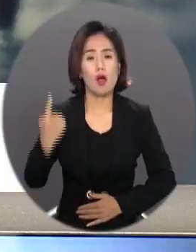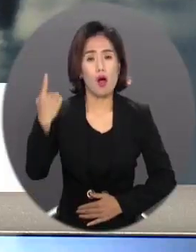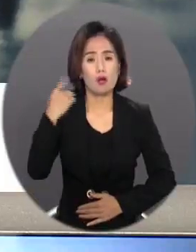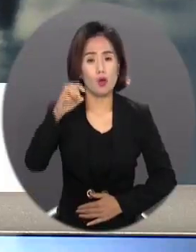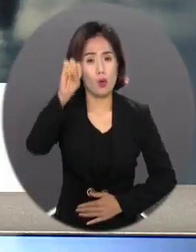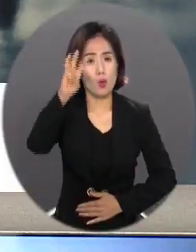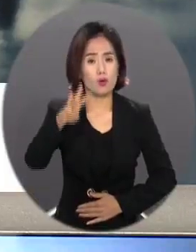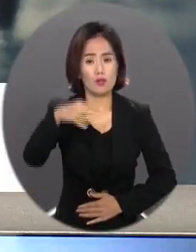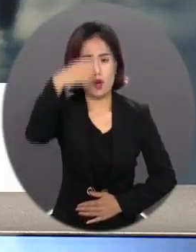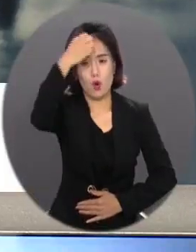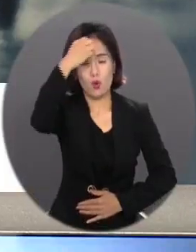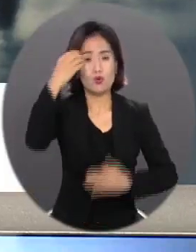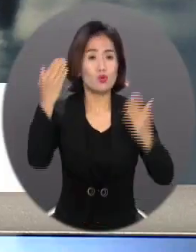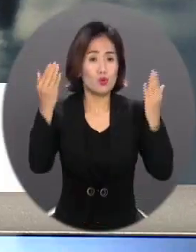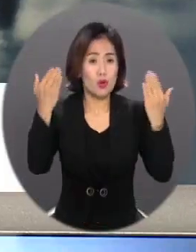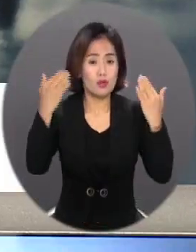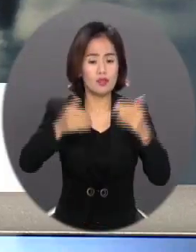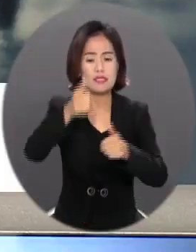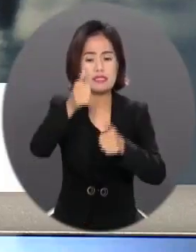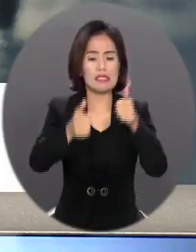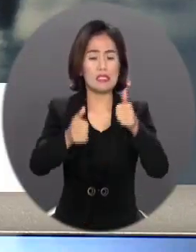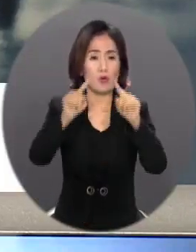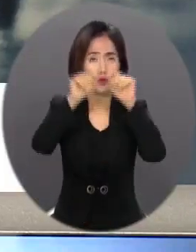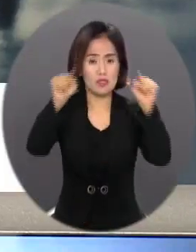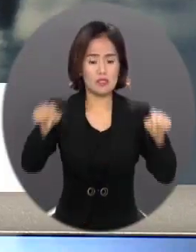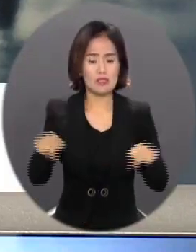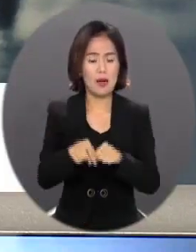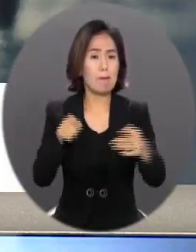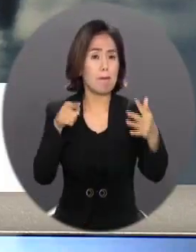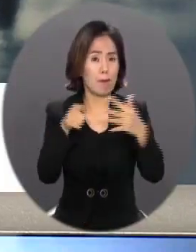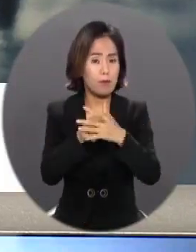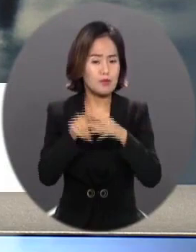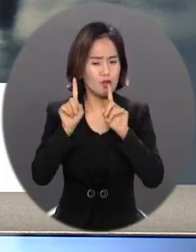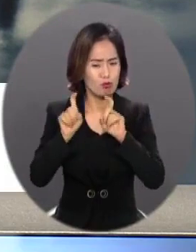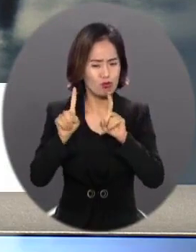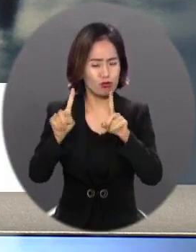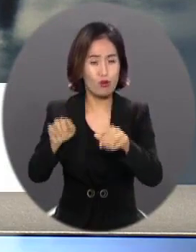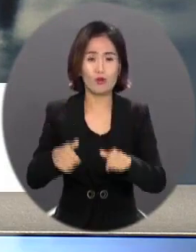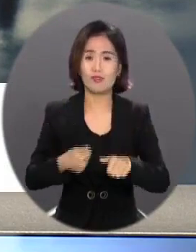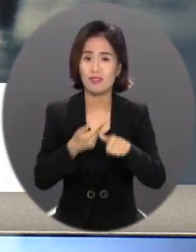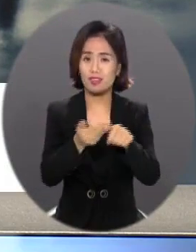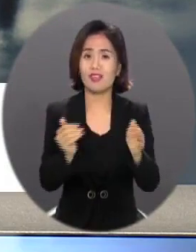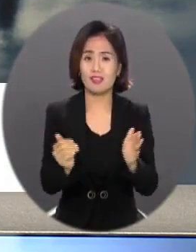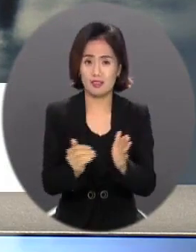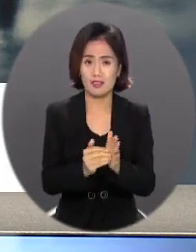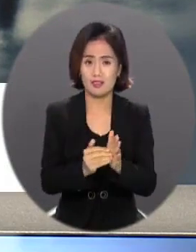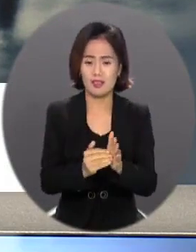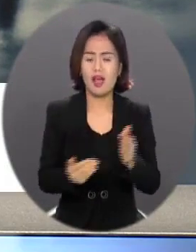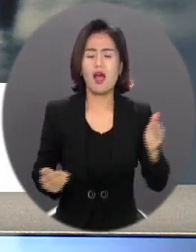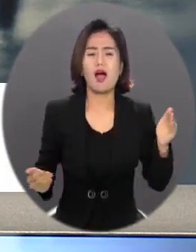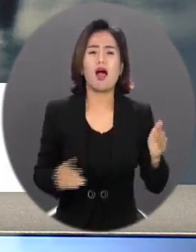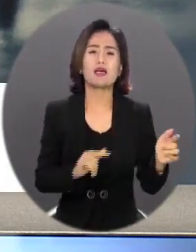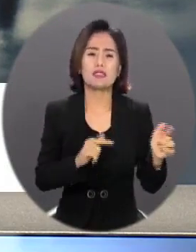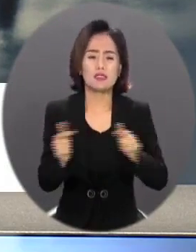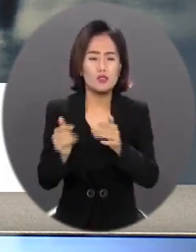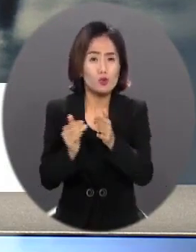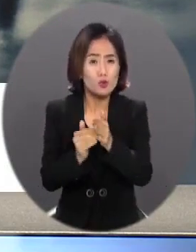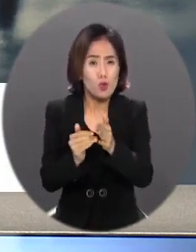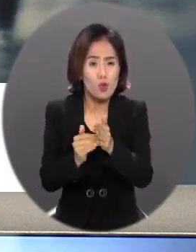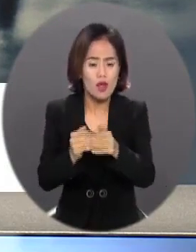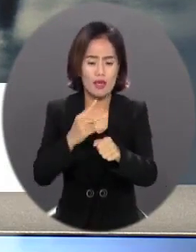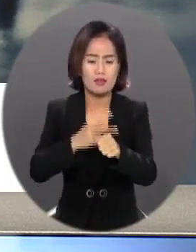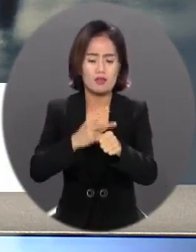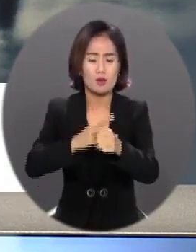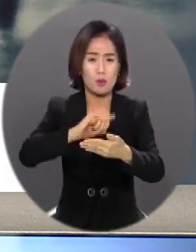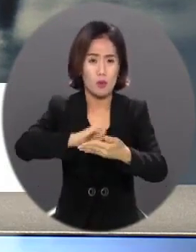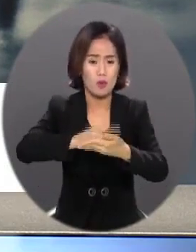어제 광주의 한 고등학교에서 시험지가 유출됐다는 의혹 전해드렸는데요. 알고 보니 학생들이 몰래 선생님